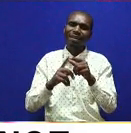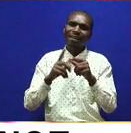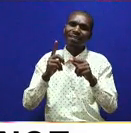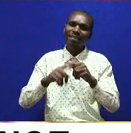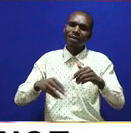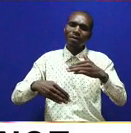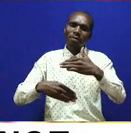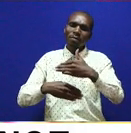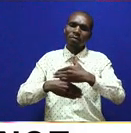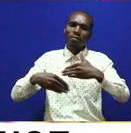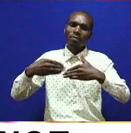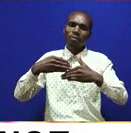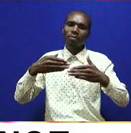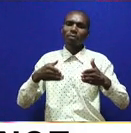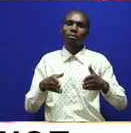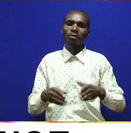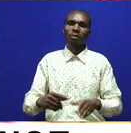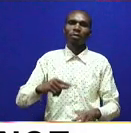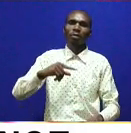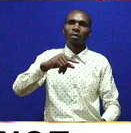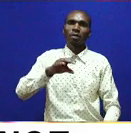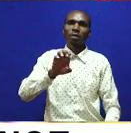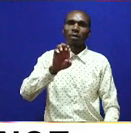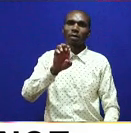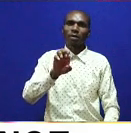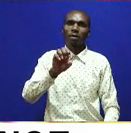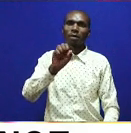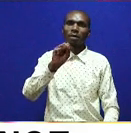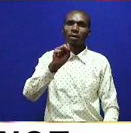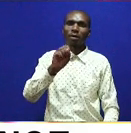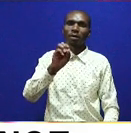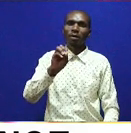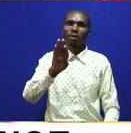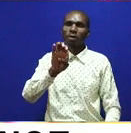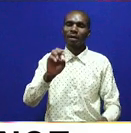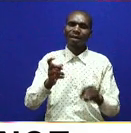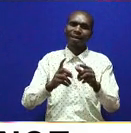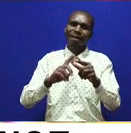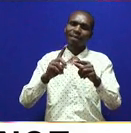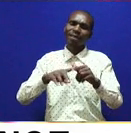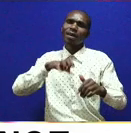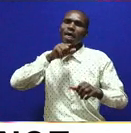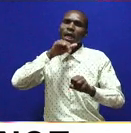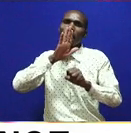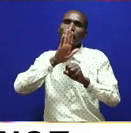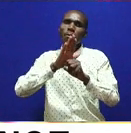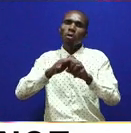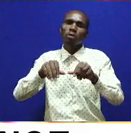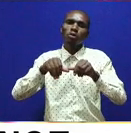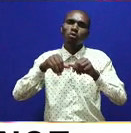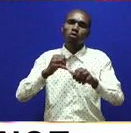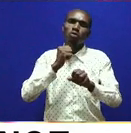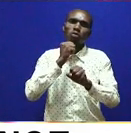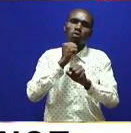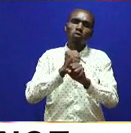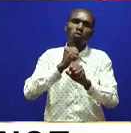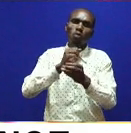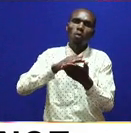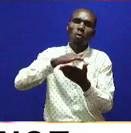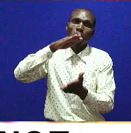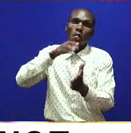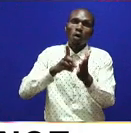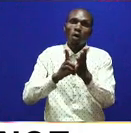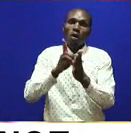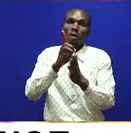para yue korwa gasore gochia nyamachimange aso igagenderete kwene kiona nacho wikirania chira chiamagandro echiabetega